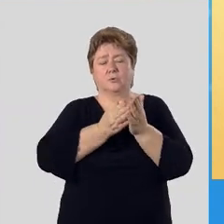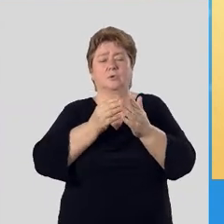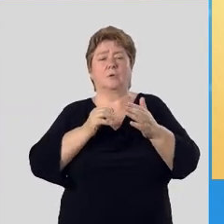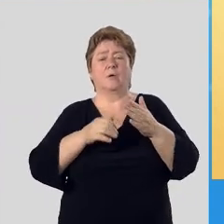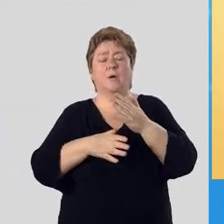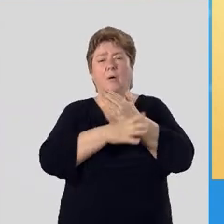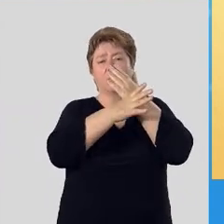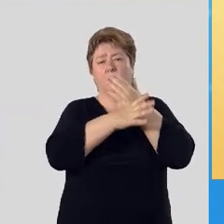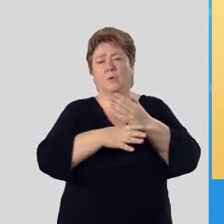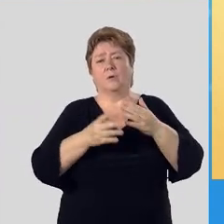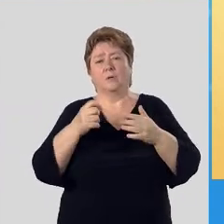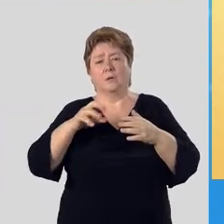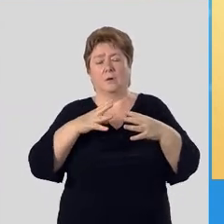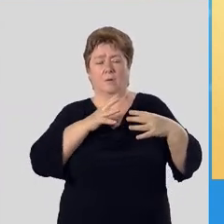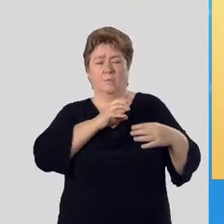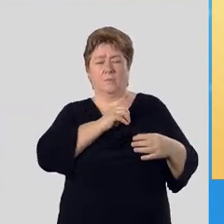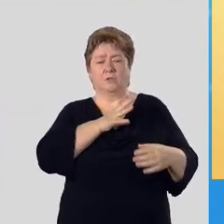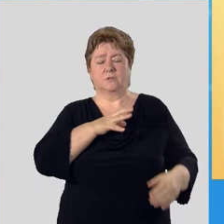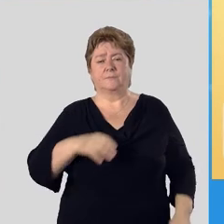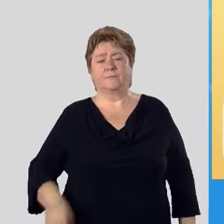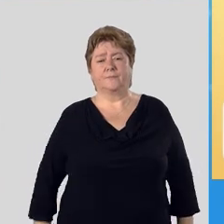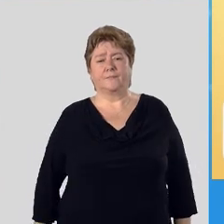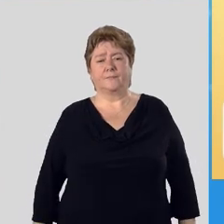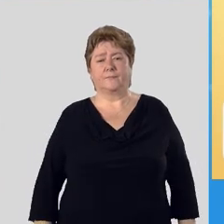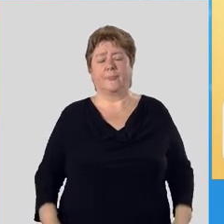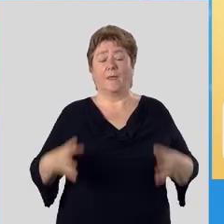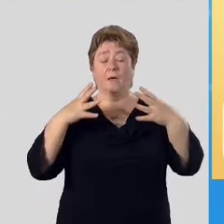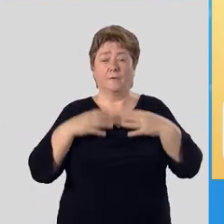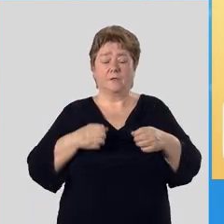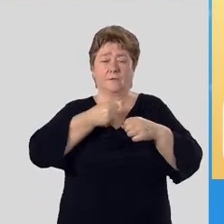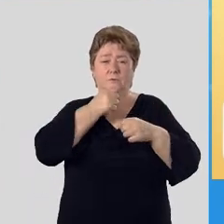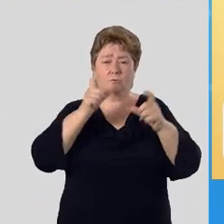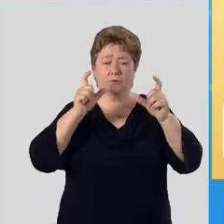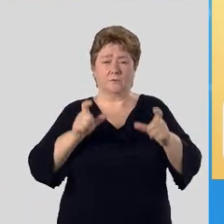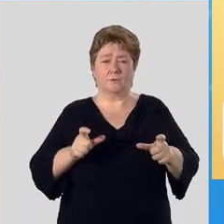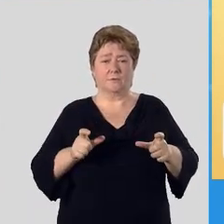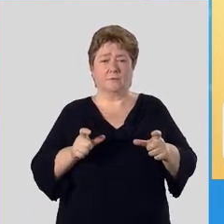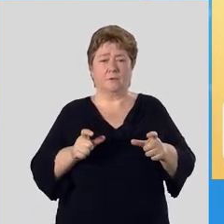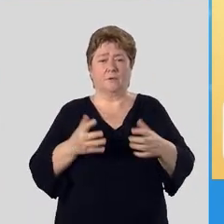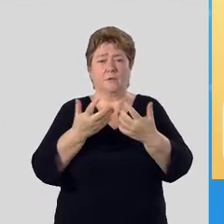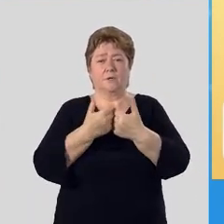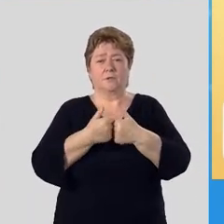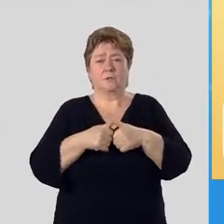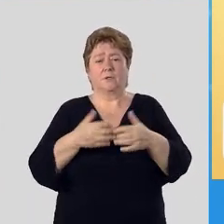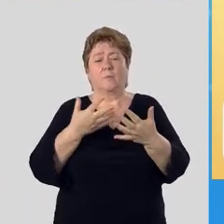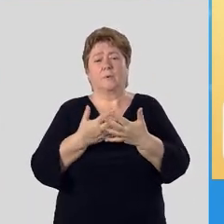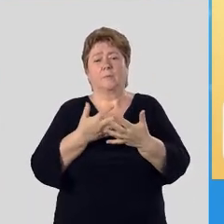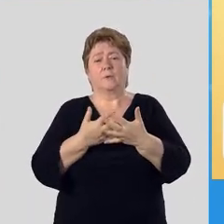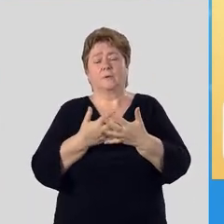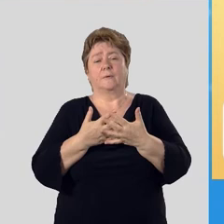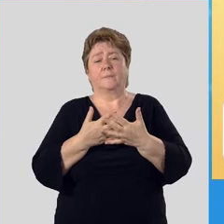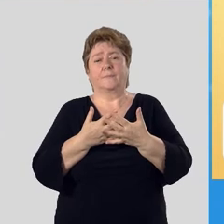механической опорой для мышц. В теле взрослого человека насчитывается